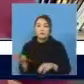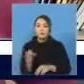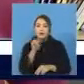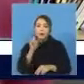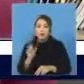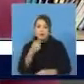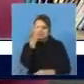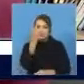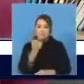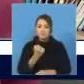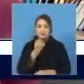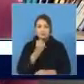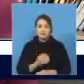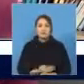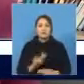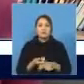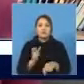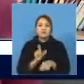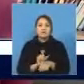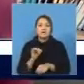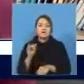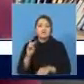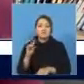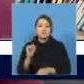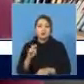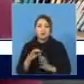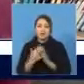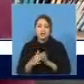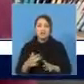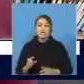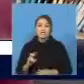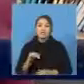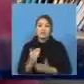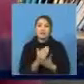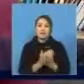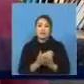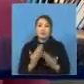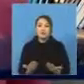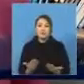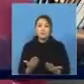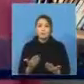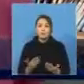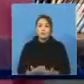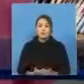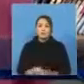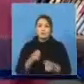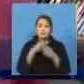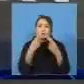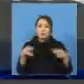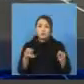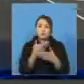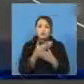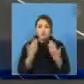барлығына алғысымыз шексіз. Өйткені Ырғыз ауданындағы елді мекендерде бұндай клуб